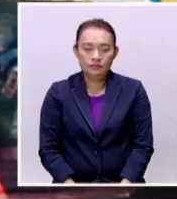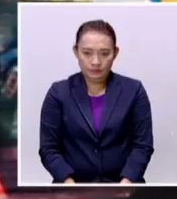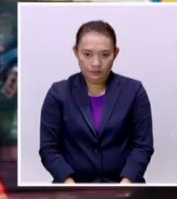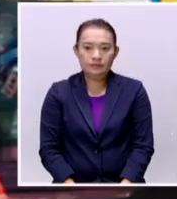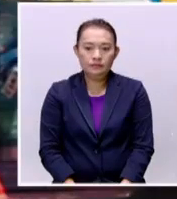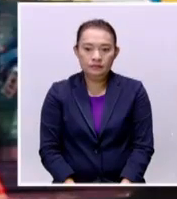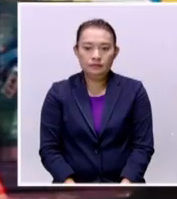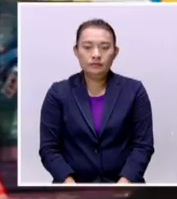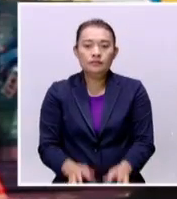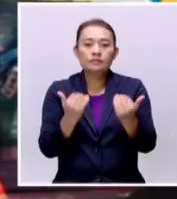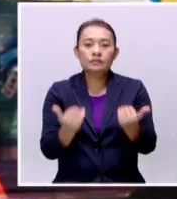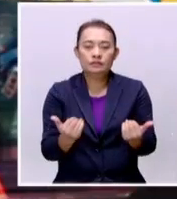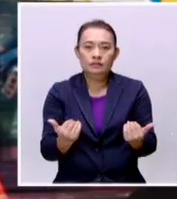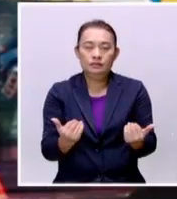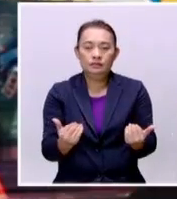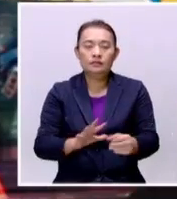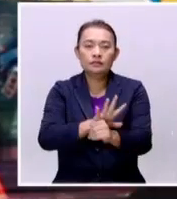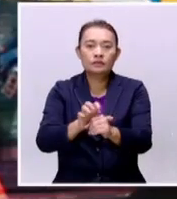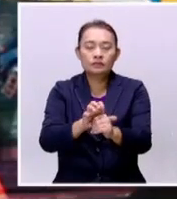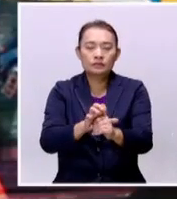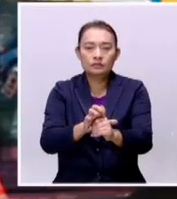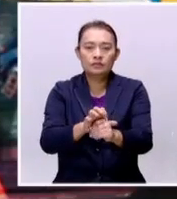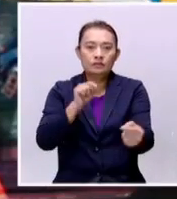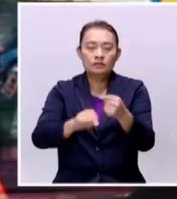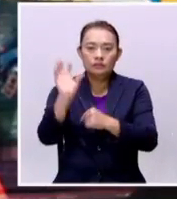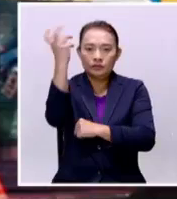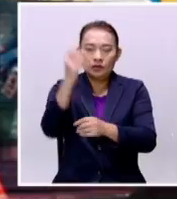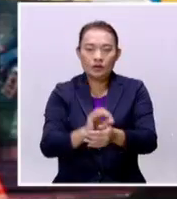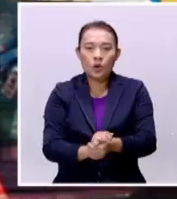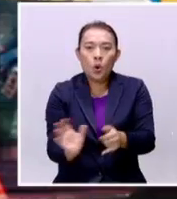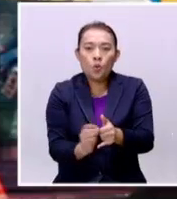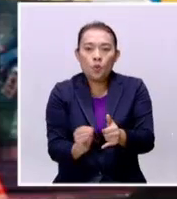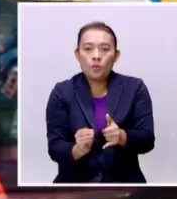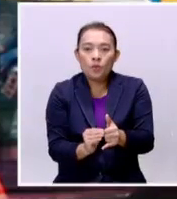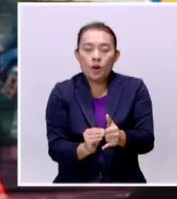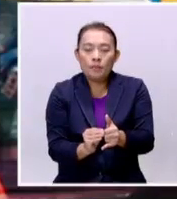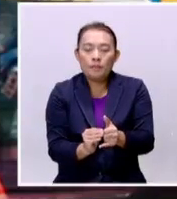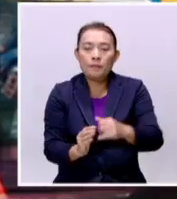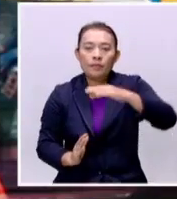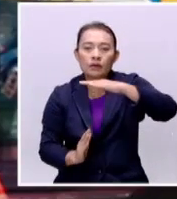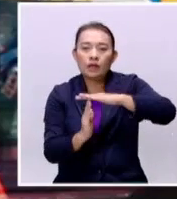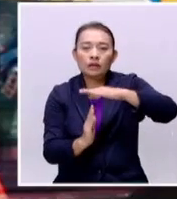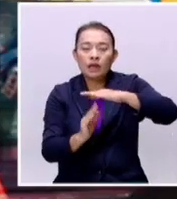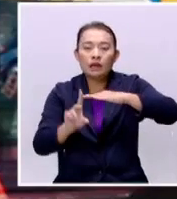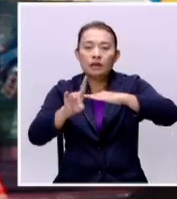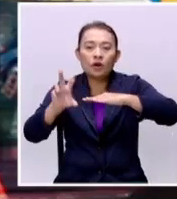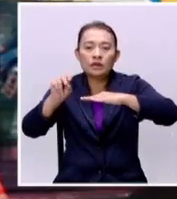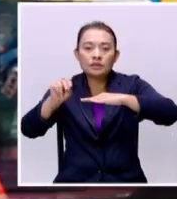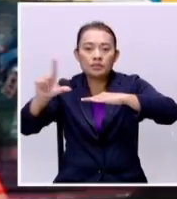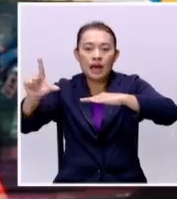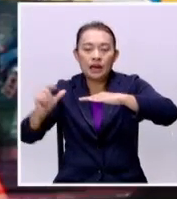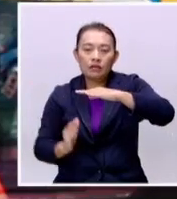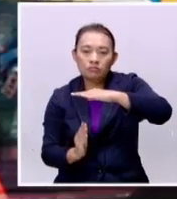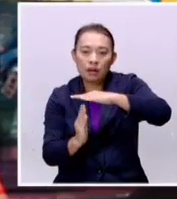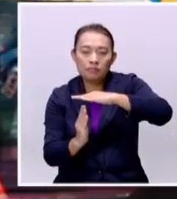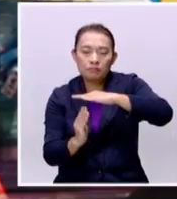ซึ่งภาพรวมตอนนี้นะคะสำหรับสถานการณ์โควิด-19 ทั่วโลกจำนวนผู้ติดเชื้อพุ่งทะลุเกือบจะแตะ130ล้านคนแล้วนะคะซึ่งนั่น